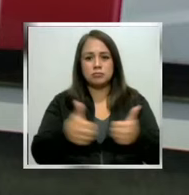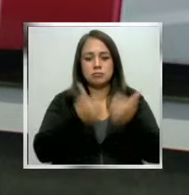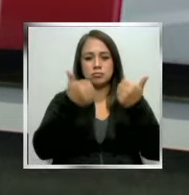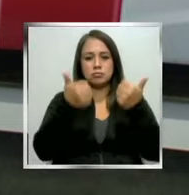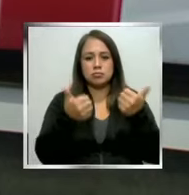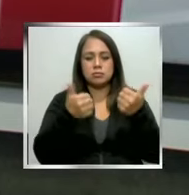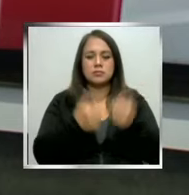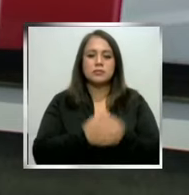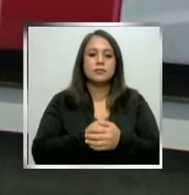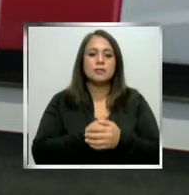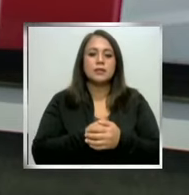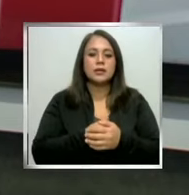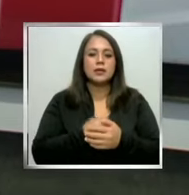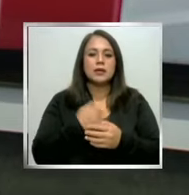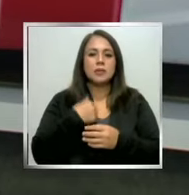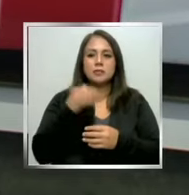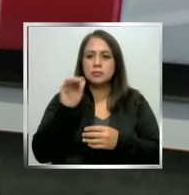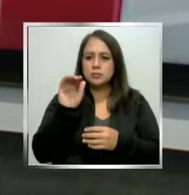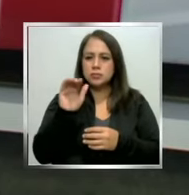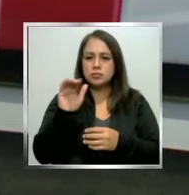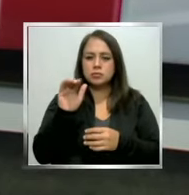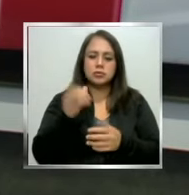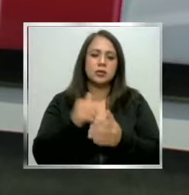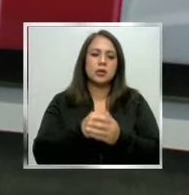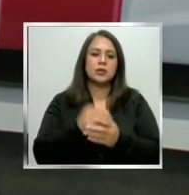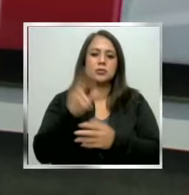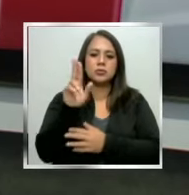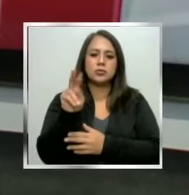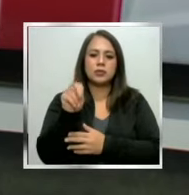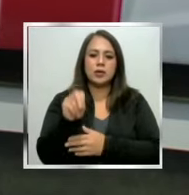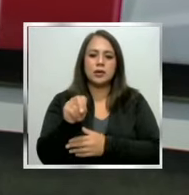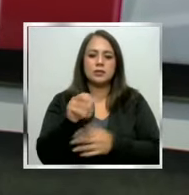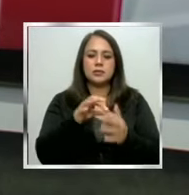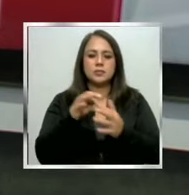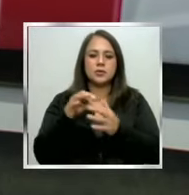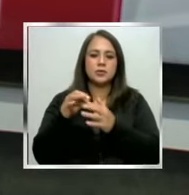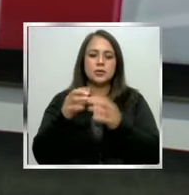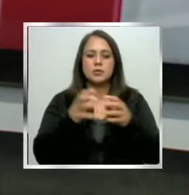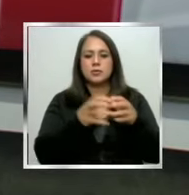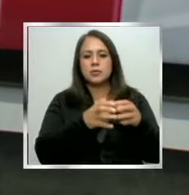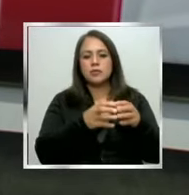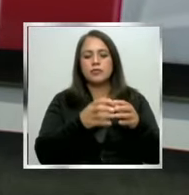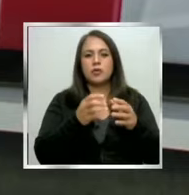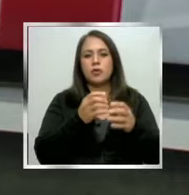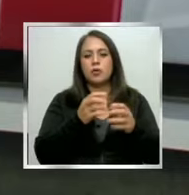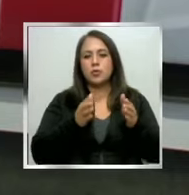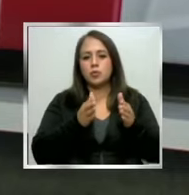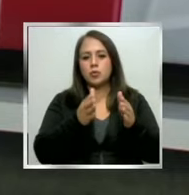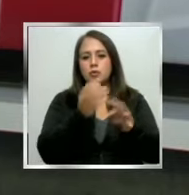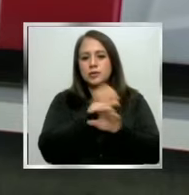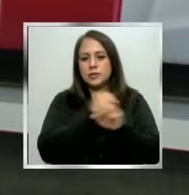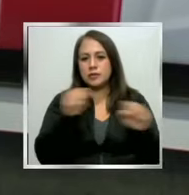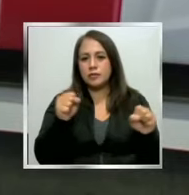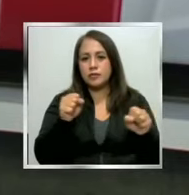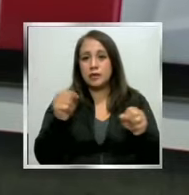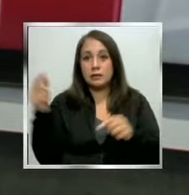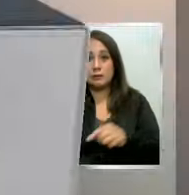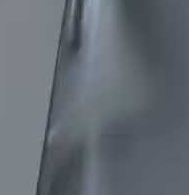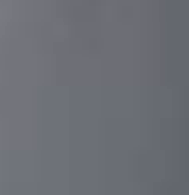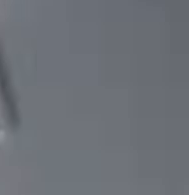May panawagan naman ang United Nations Special Envoy for Road Safety na nasa bansa. Nakatutok si Joseph